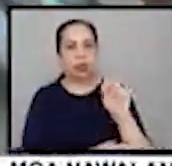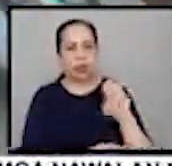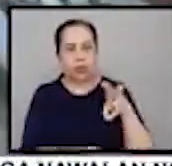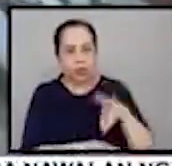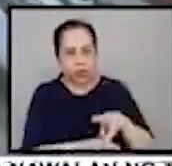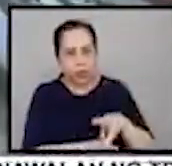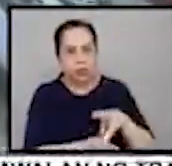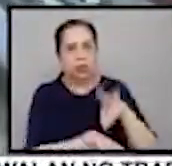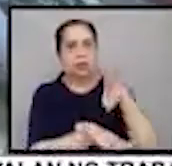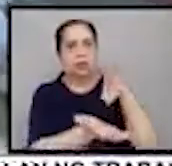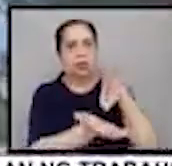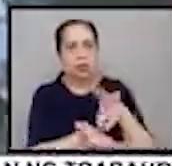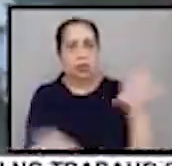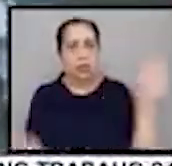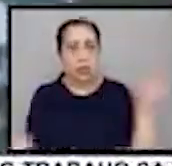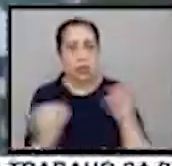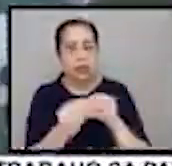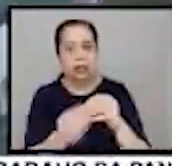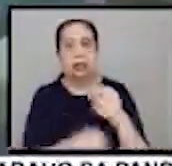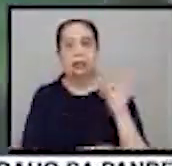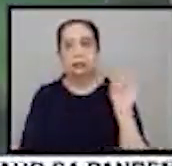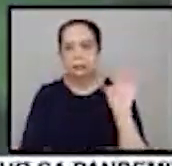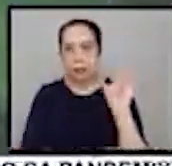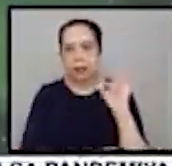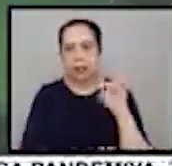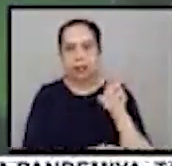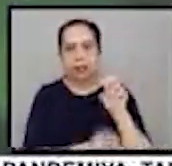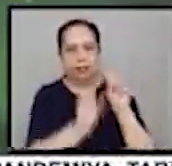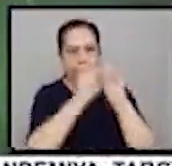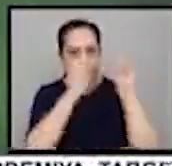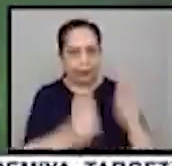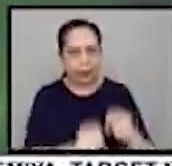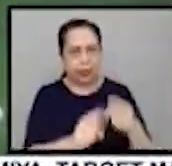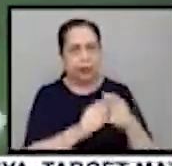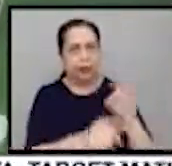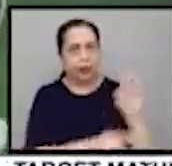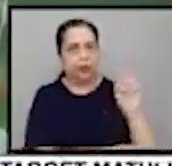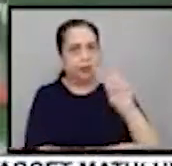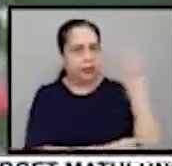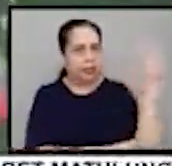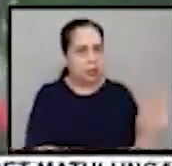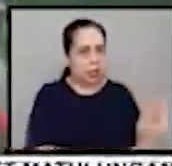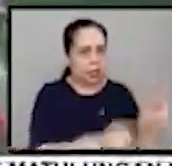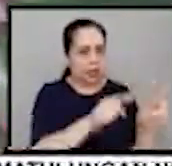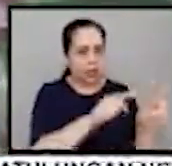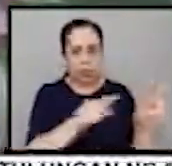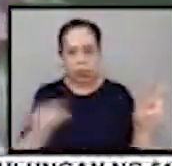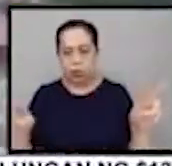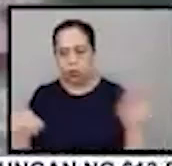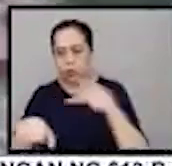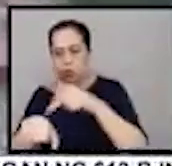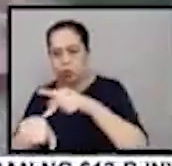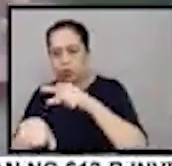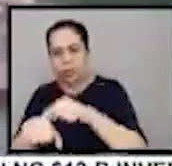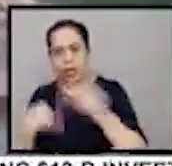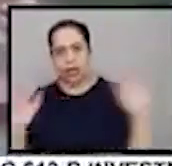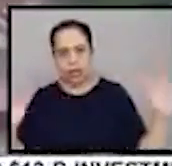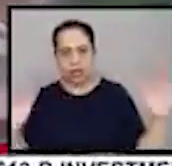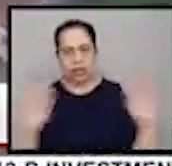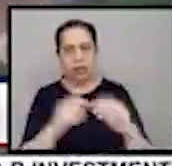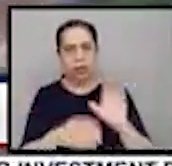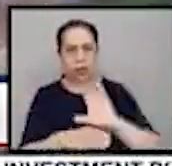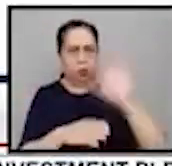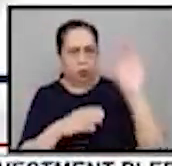sa 17 istasyon ng Metro Manila Subway mula East Valenzuela hanggang Bikutan sa Paranaque. Target ang full implementation sa